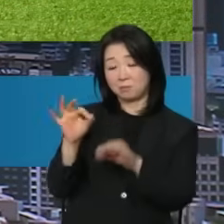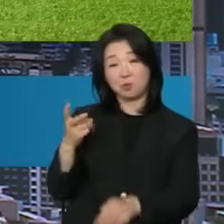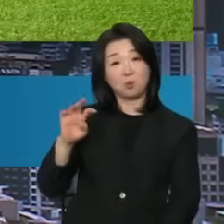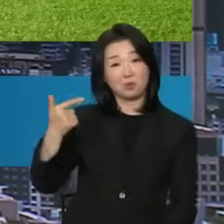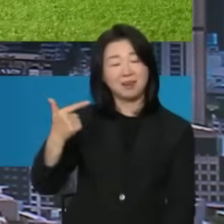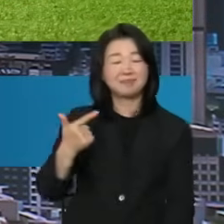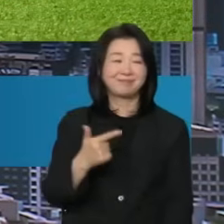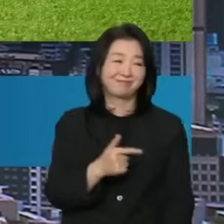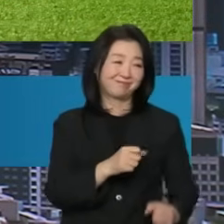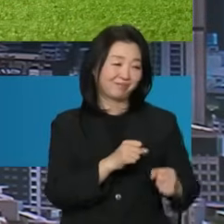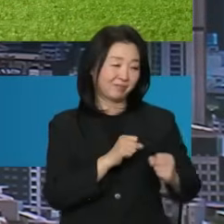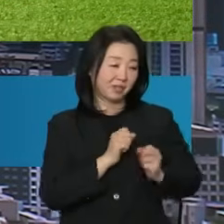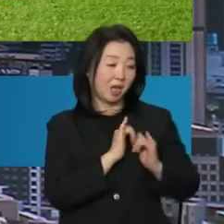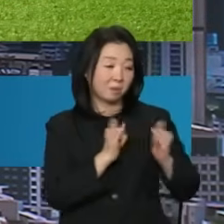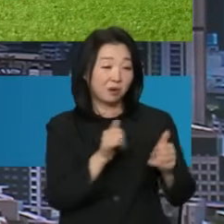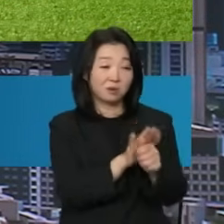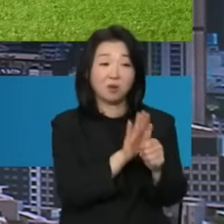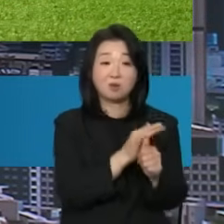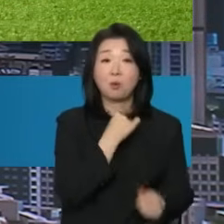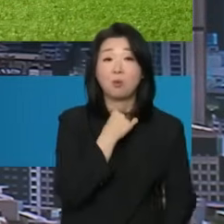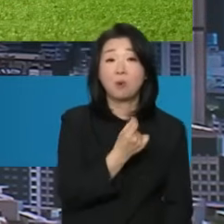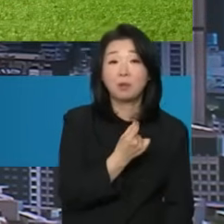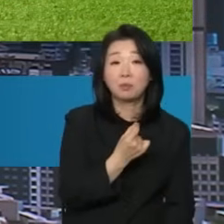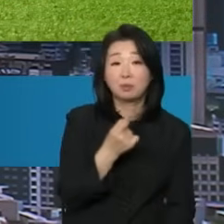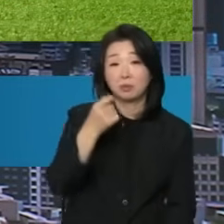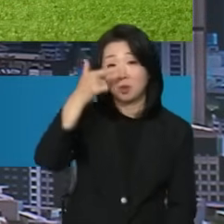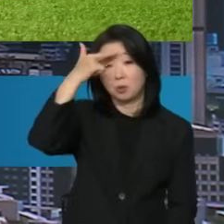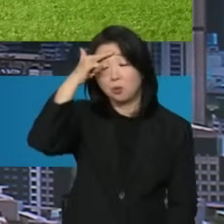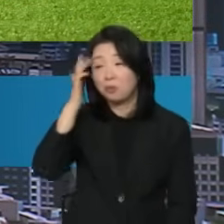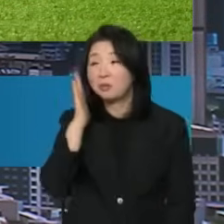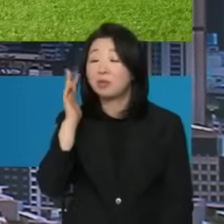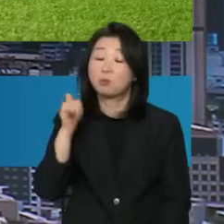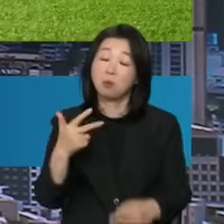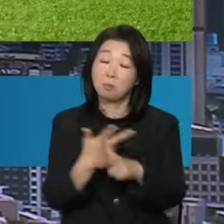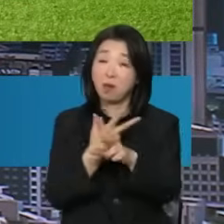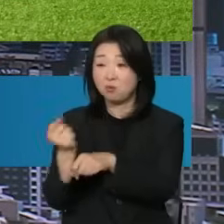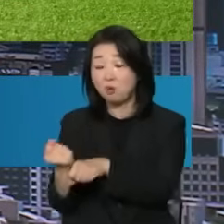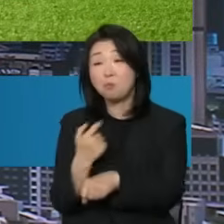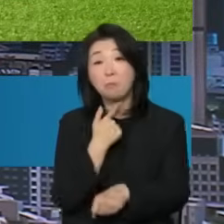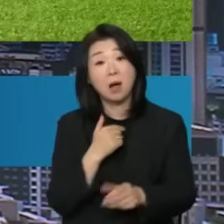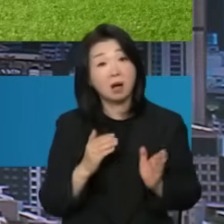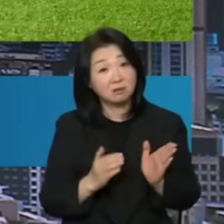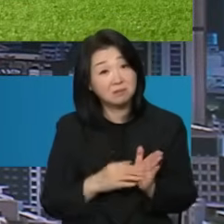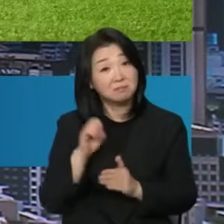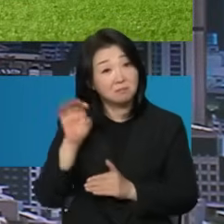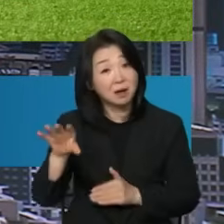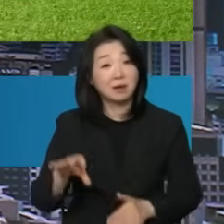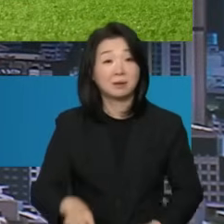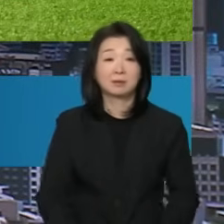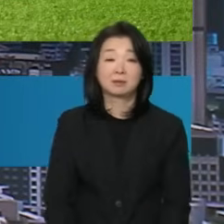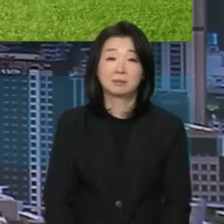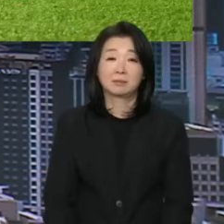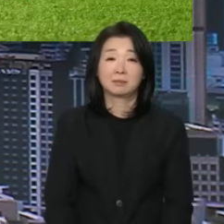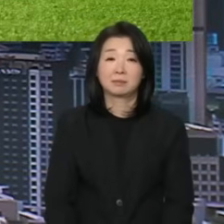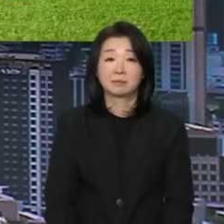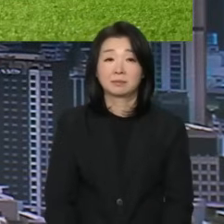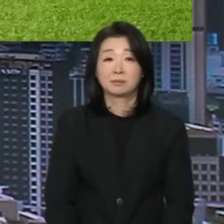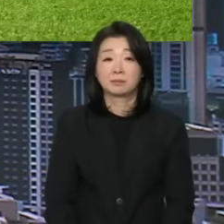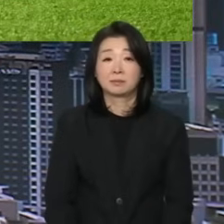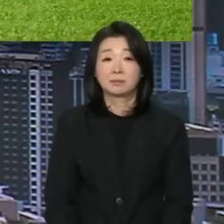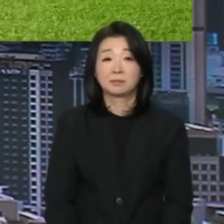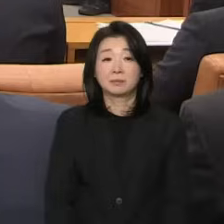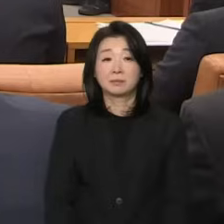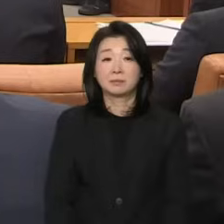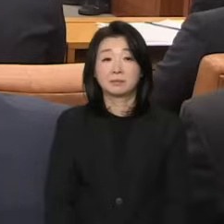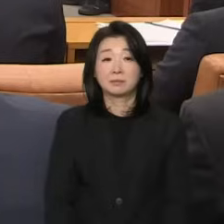장병들을 격려하는 자리였다며 고 노무현 전 대통령도 매주 골프를 즐기지 않았냐 이렇게 말하기도 했습니다. 윤세민아 기자입니다.